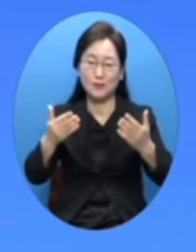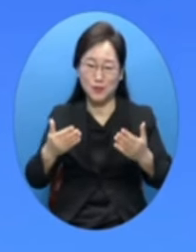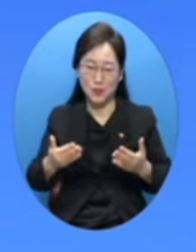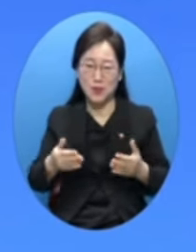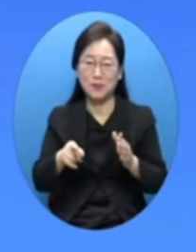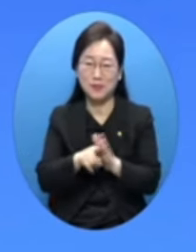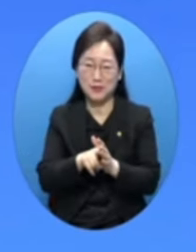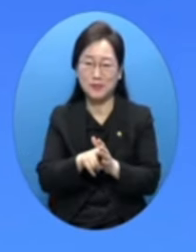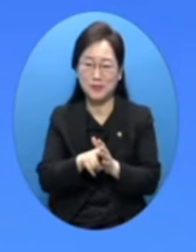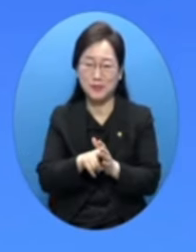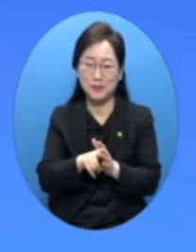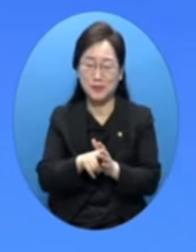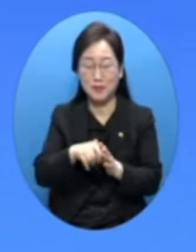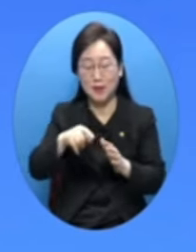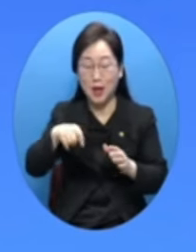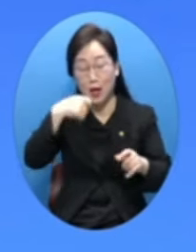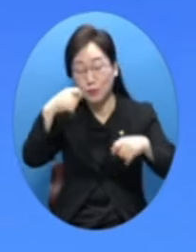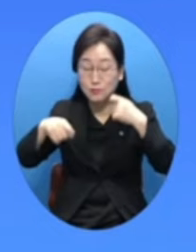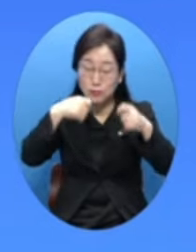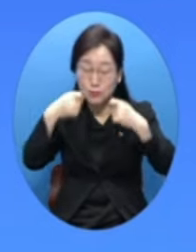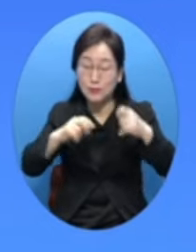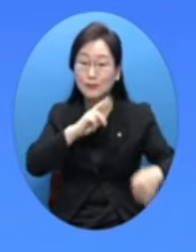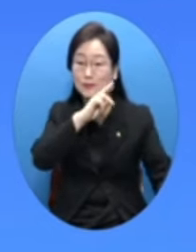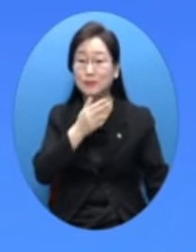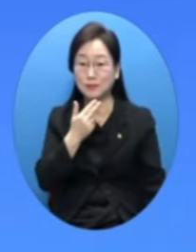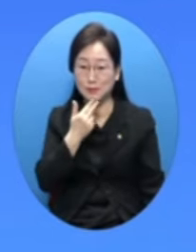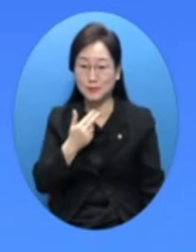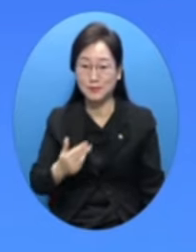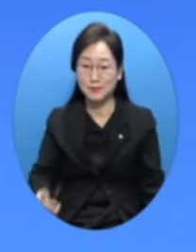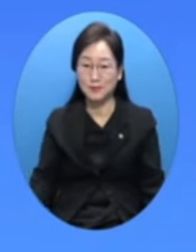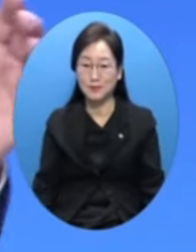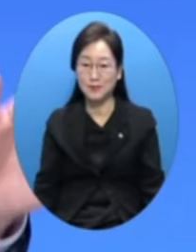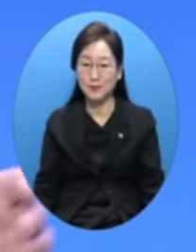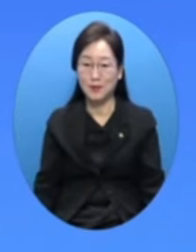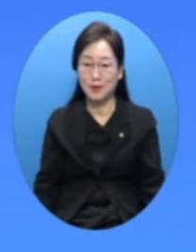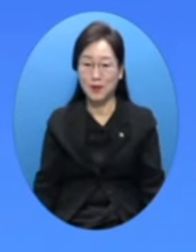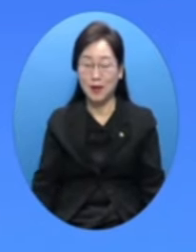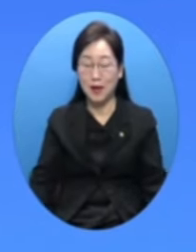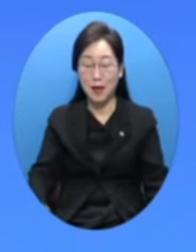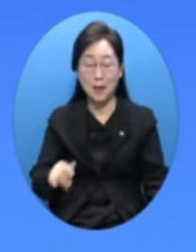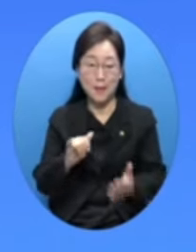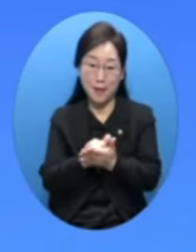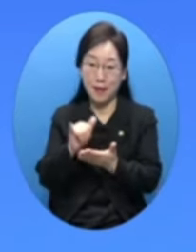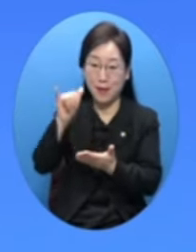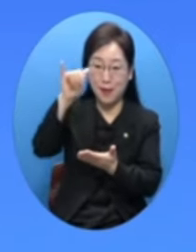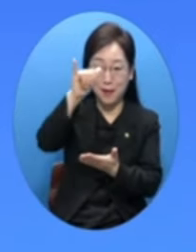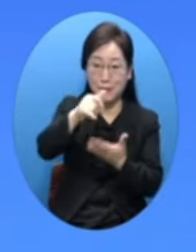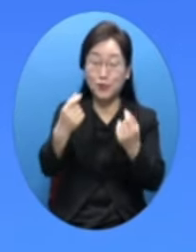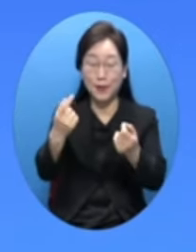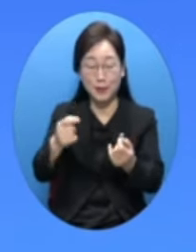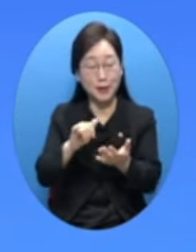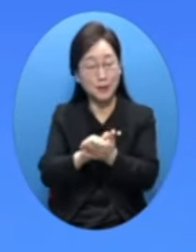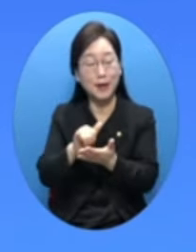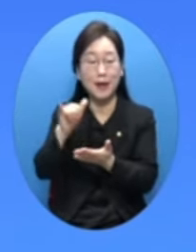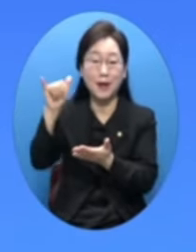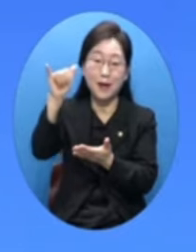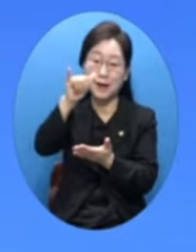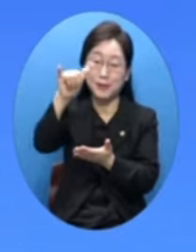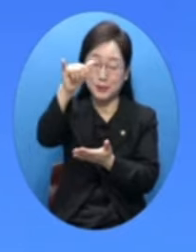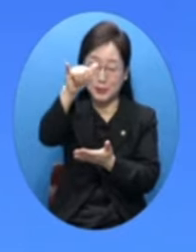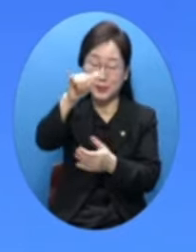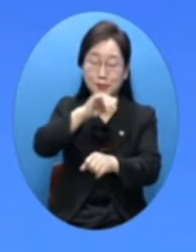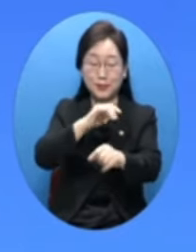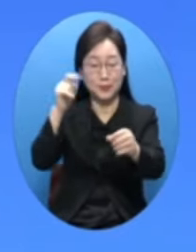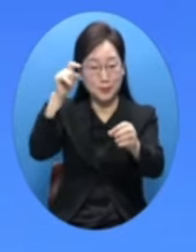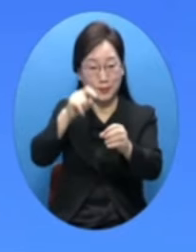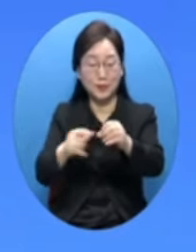믿음이 있기 때문에 음식을 의심하지 않고 먹는 것입니다. 비행기를 탈 때도 이 비행기가 나를 목적지까지 잘 데려다 줄